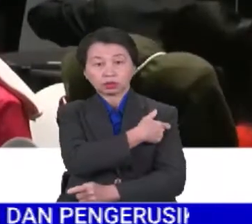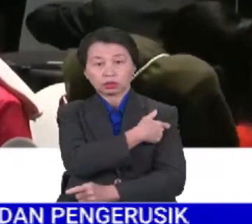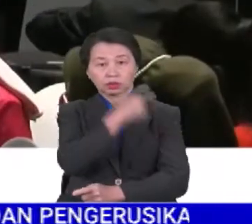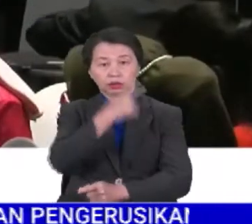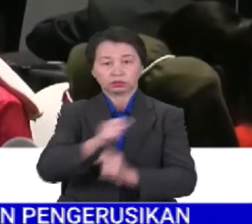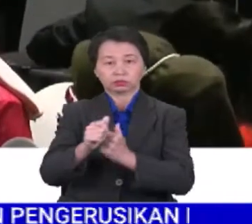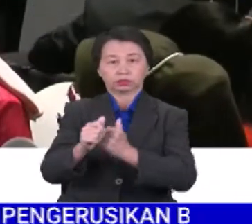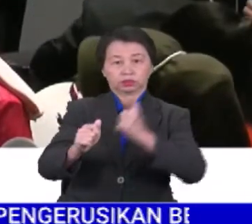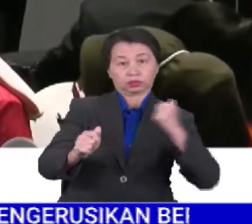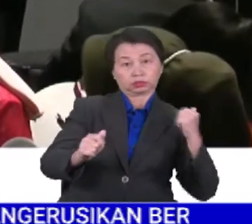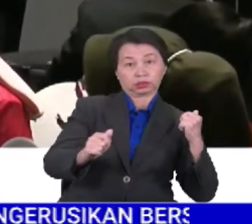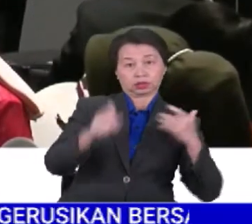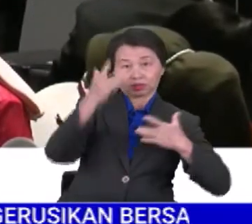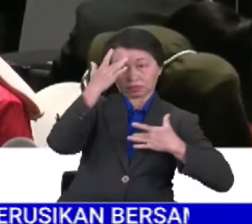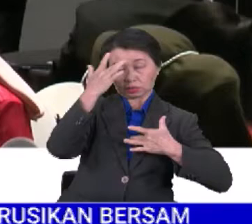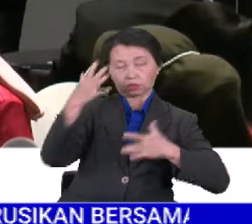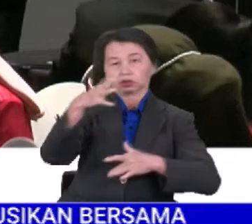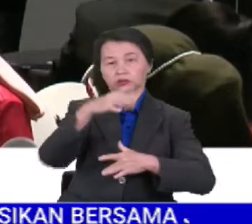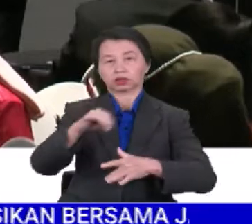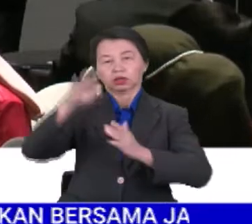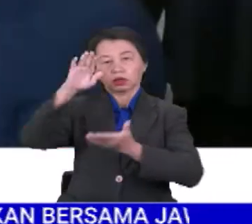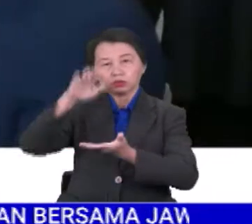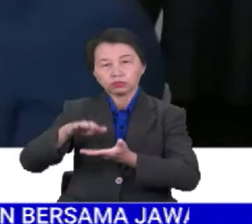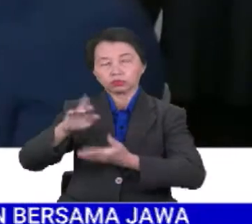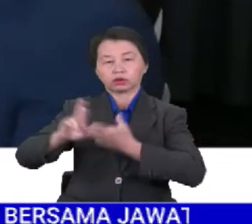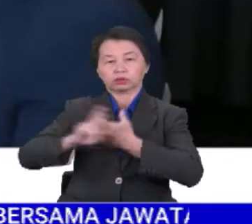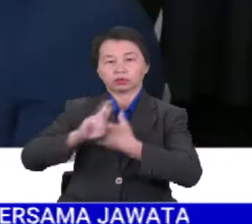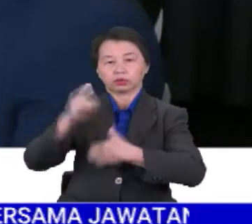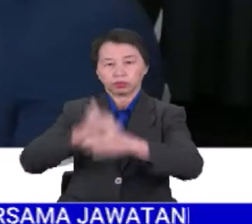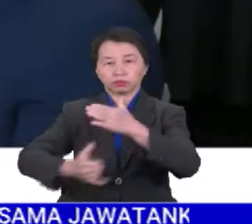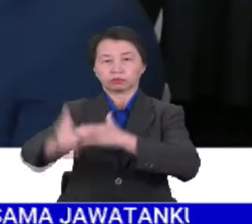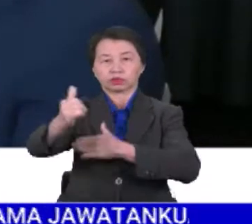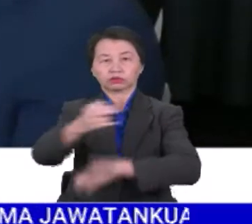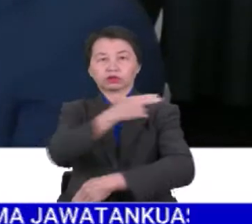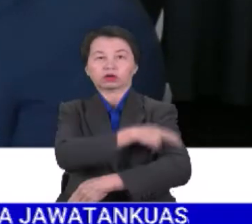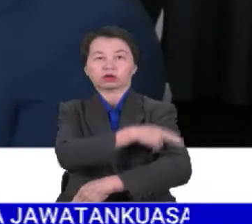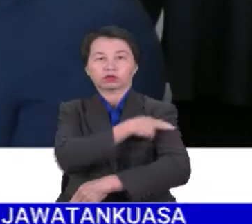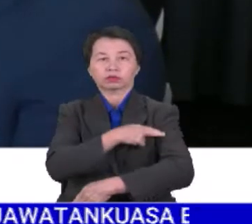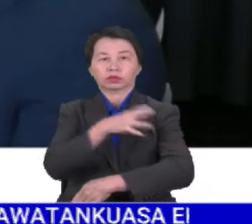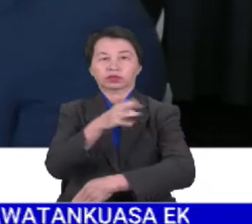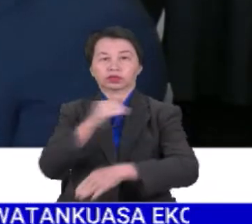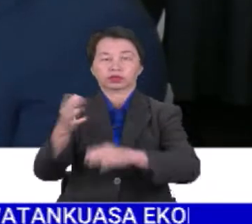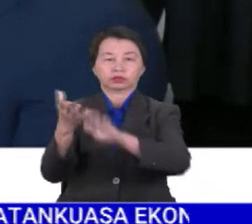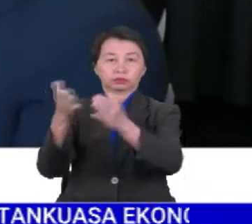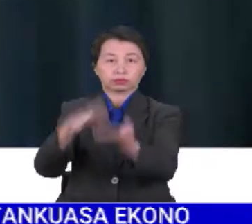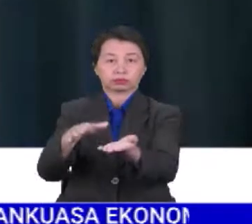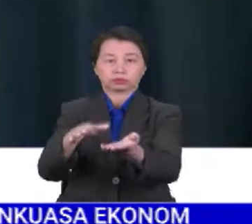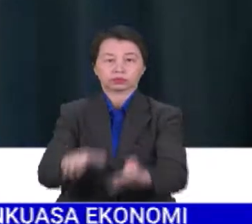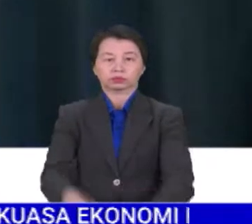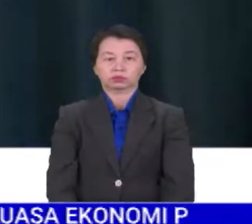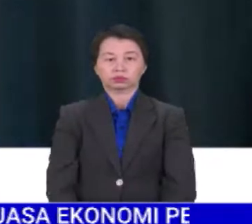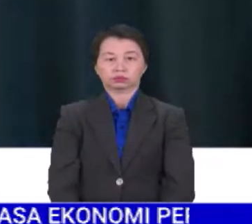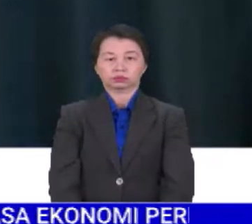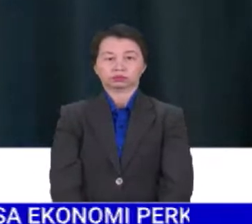bagi mencegah penyakit sekaligus mengurangkan risiko kemasukan ke hospital dan kematian.